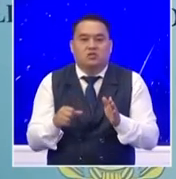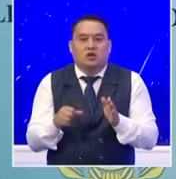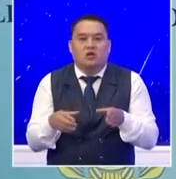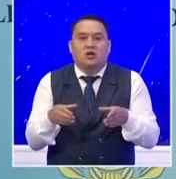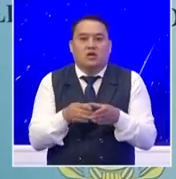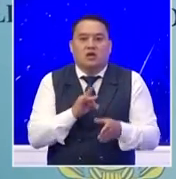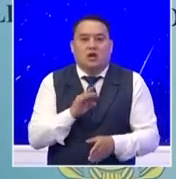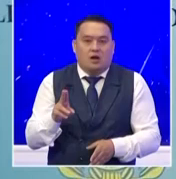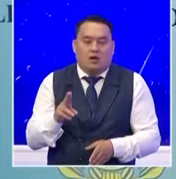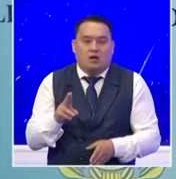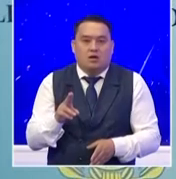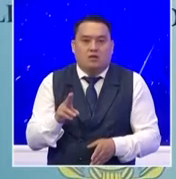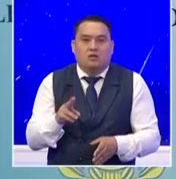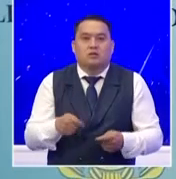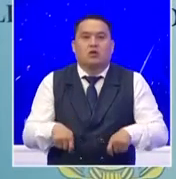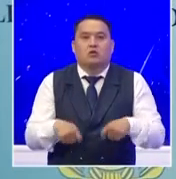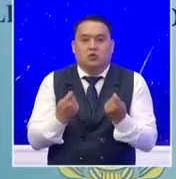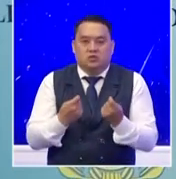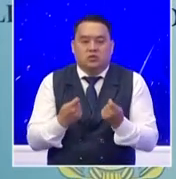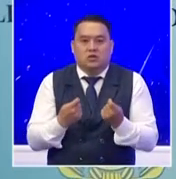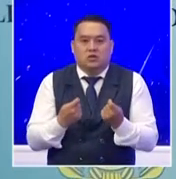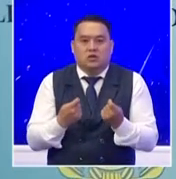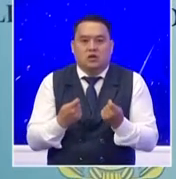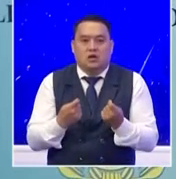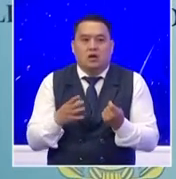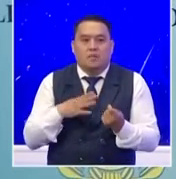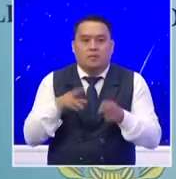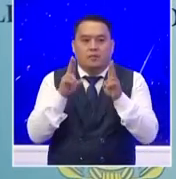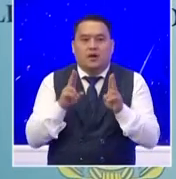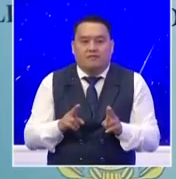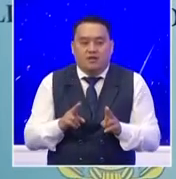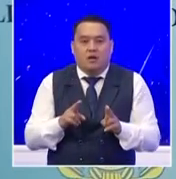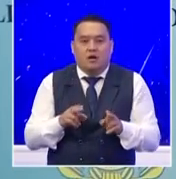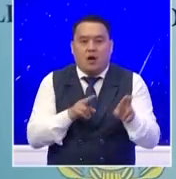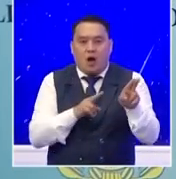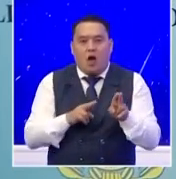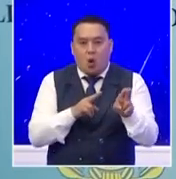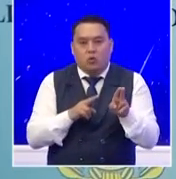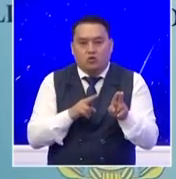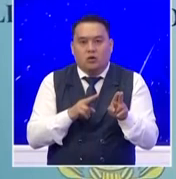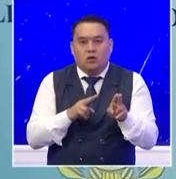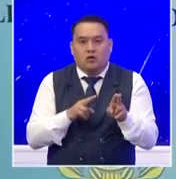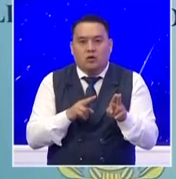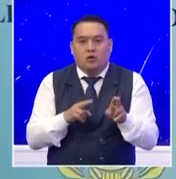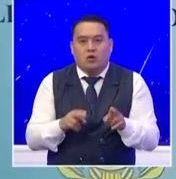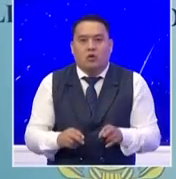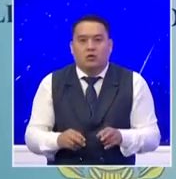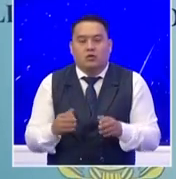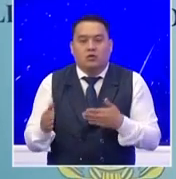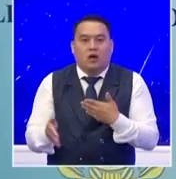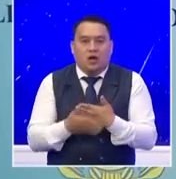Кодекса Республики Казахстан об административных правонарушениях. Это нарушение правил охоты, не содержащее признаков уголовно